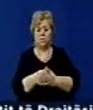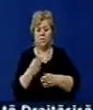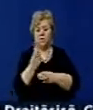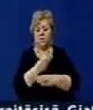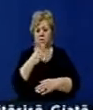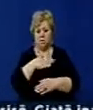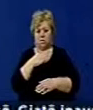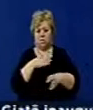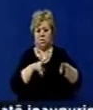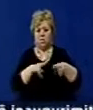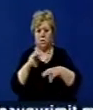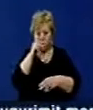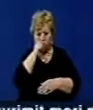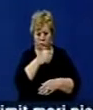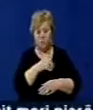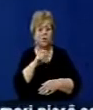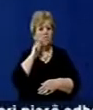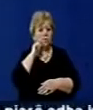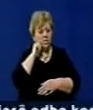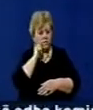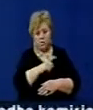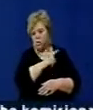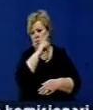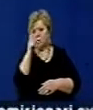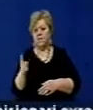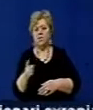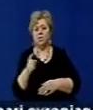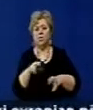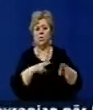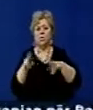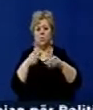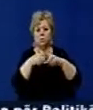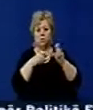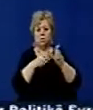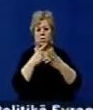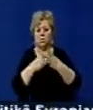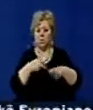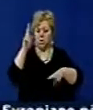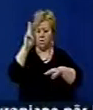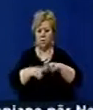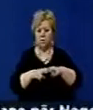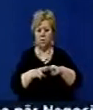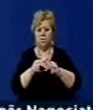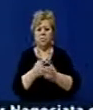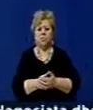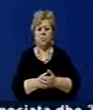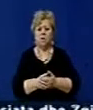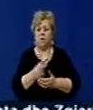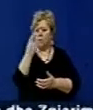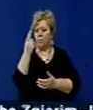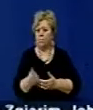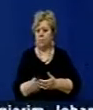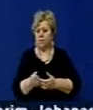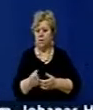prej gjykatës komunale në Ferizaj e deri tek gjykata kushtetuese kanë vendosur që të kompenzojnë rrogat e